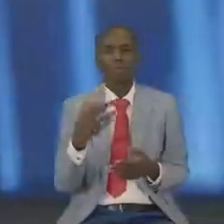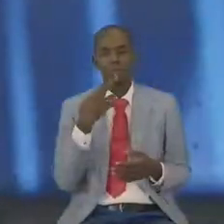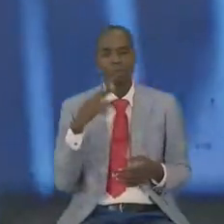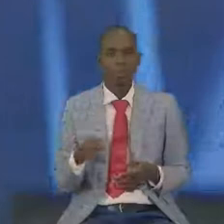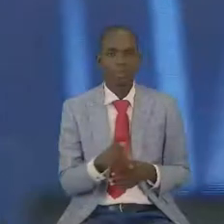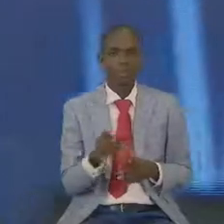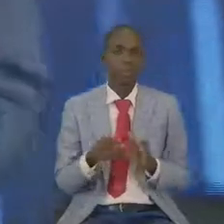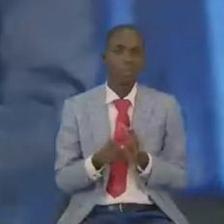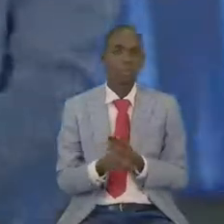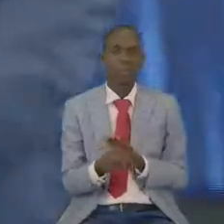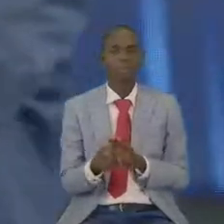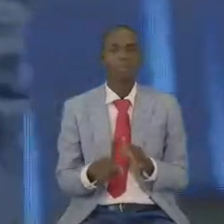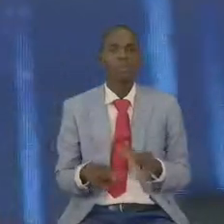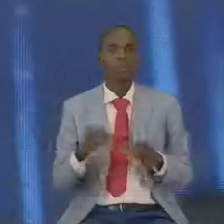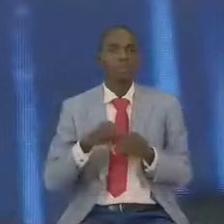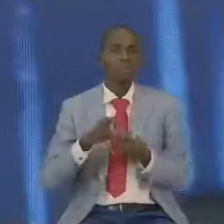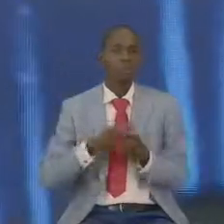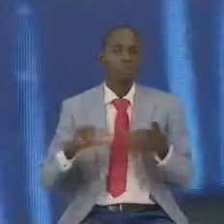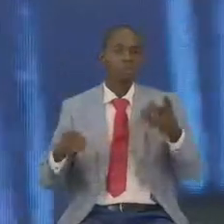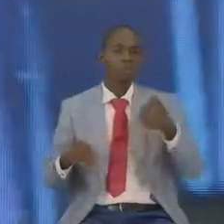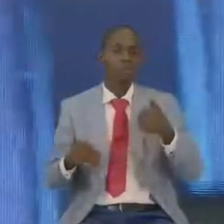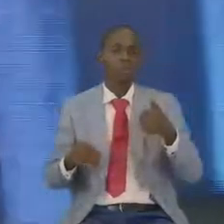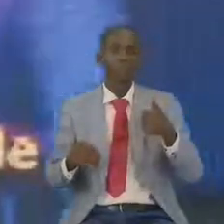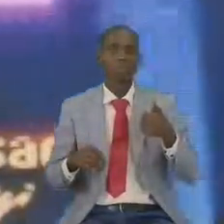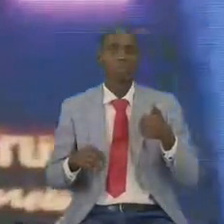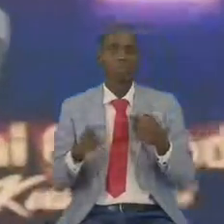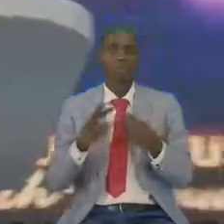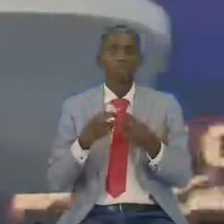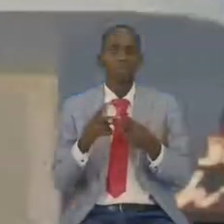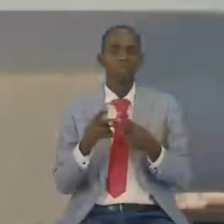les serpents. Verset 10. Ne murmurez point.